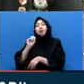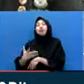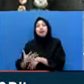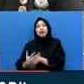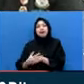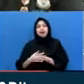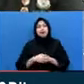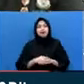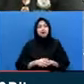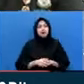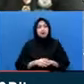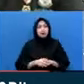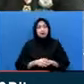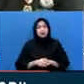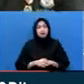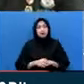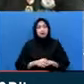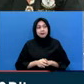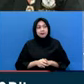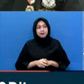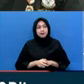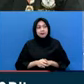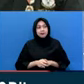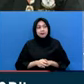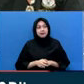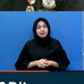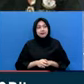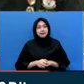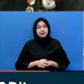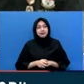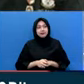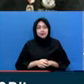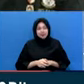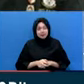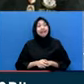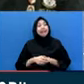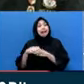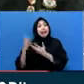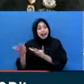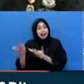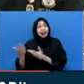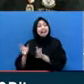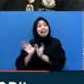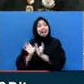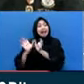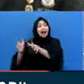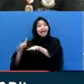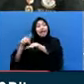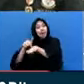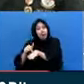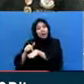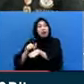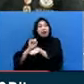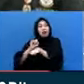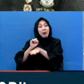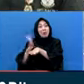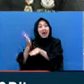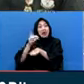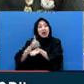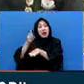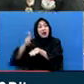sendiri nah ketika dipakai hanya beberapa hari aja di IKN otomatis knya akan